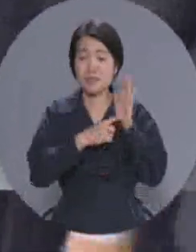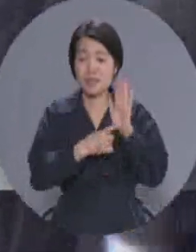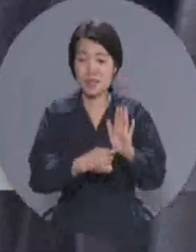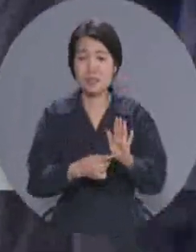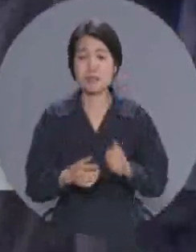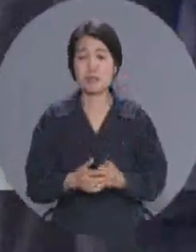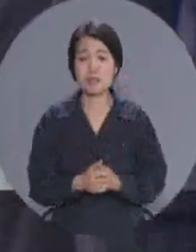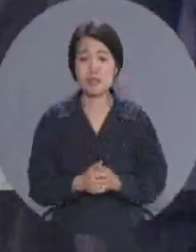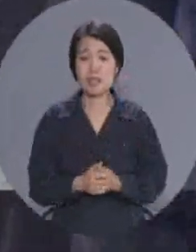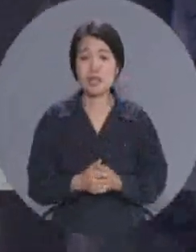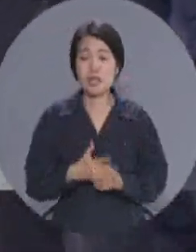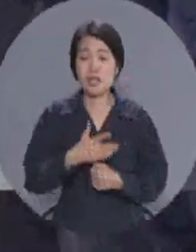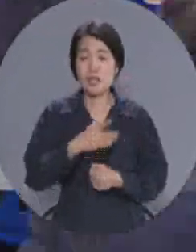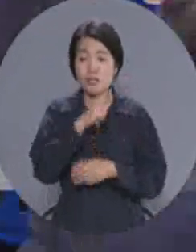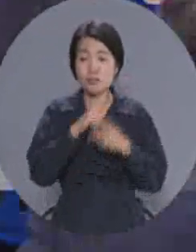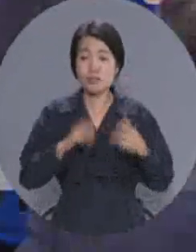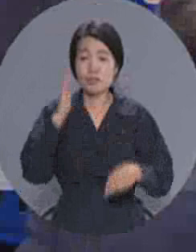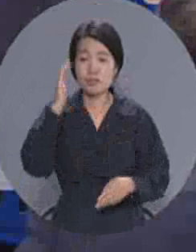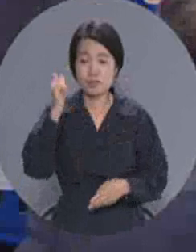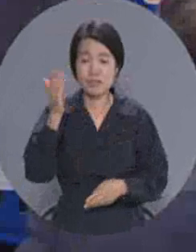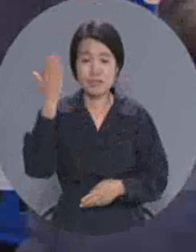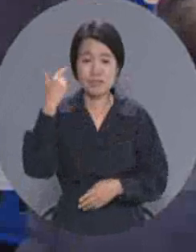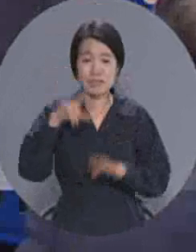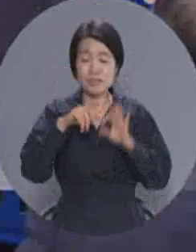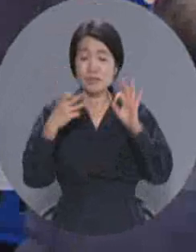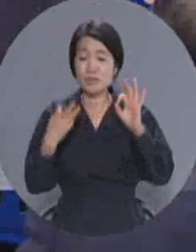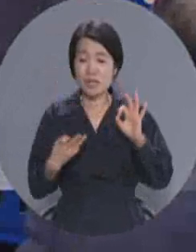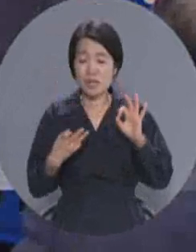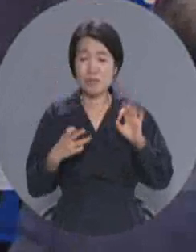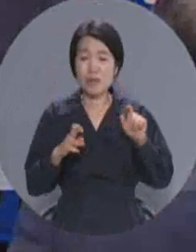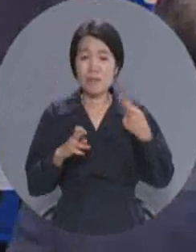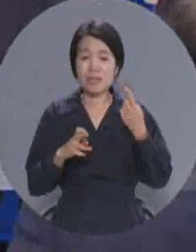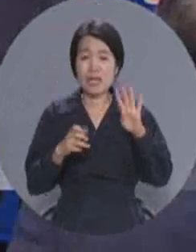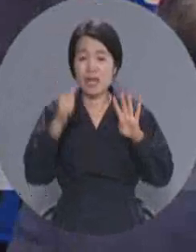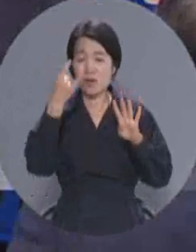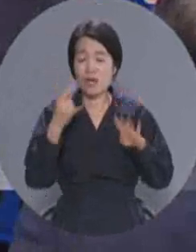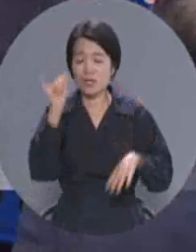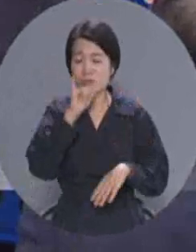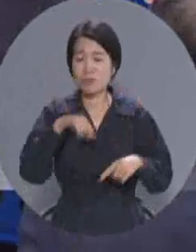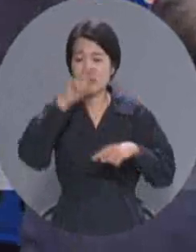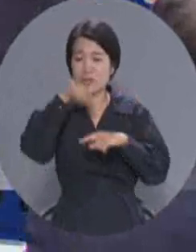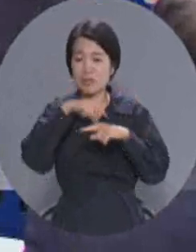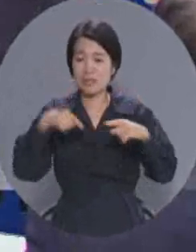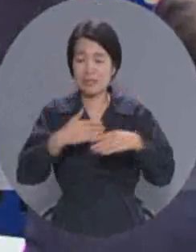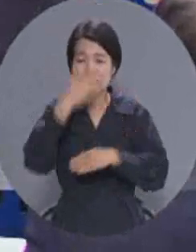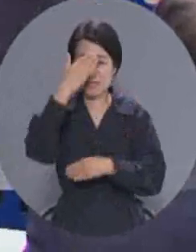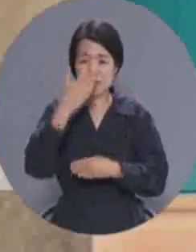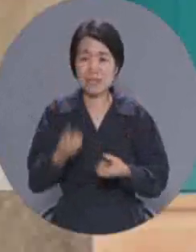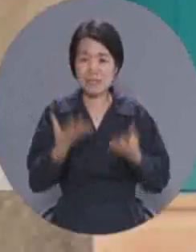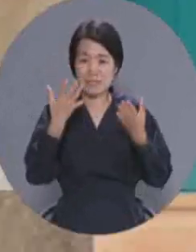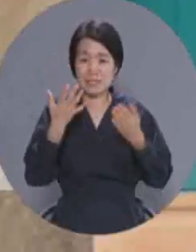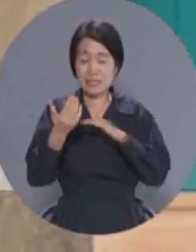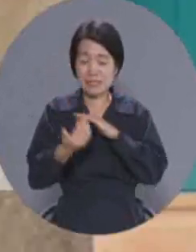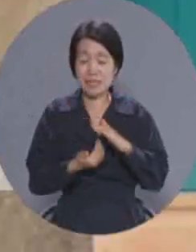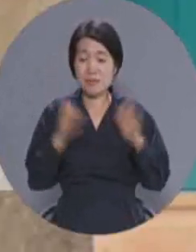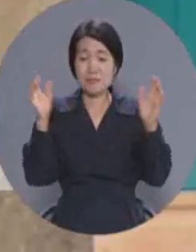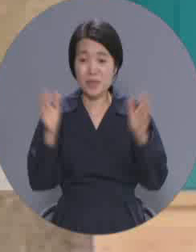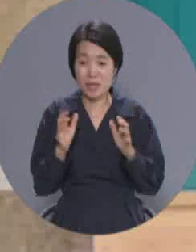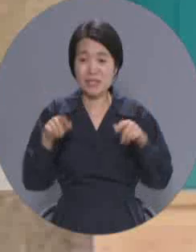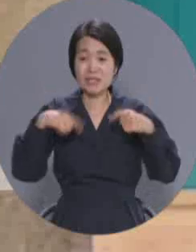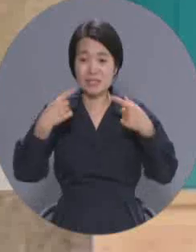밝혔습니다 윤성열 대통령은 지난 13일 제 104회 전국 체전 개회식을 앞두고 참석한 만찬